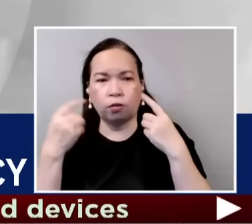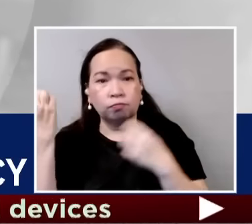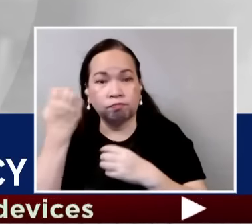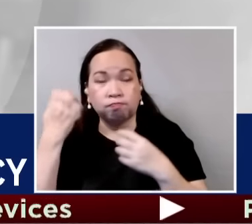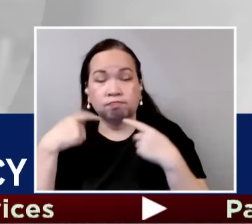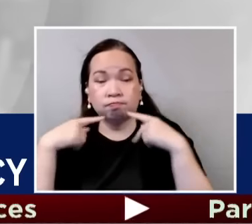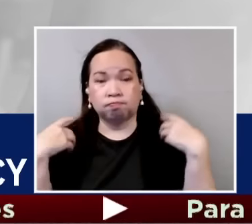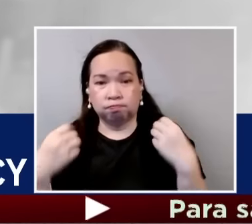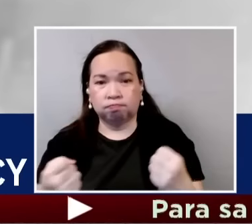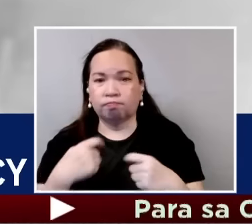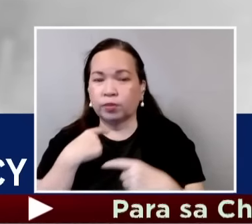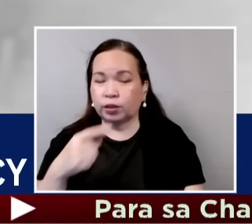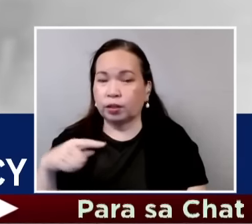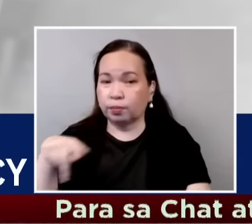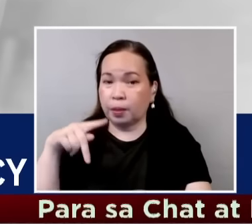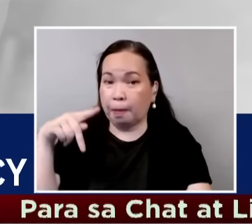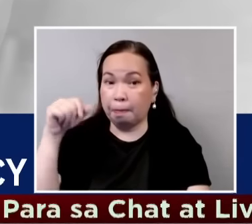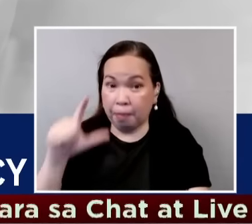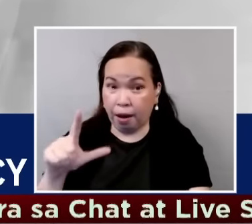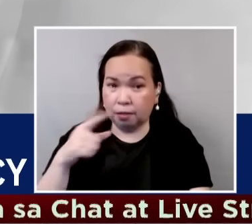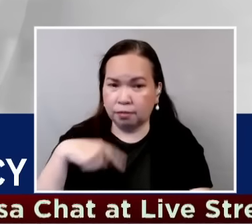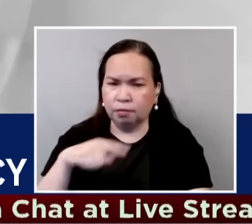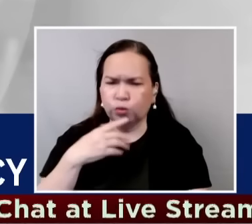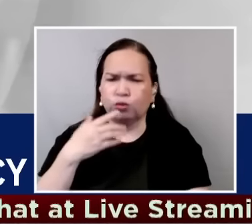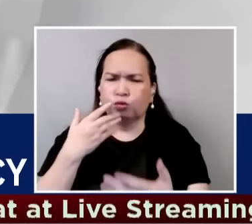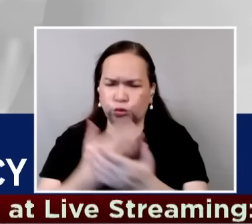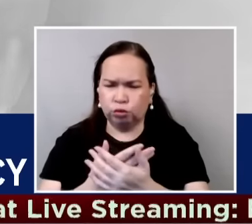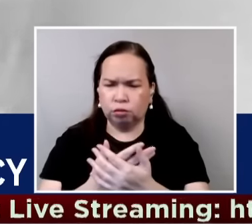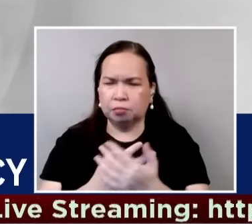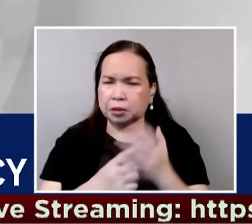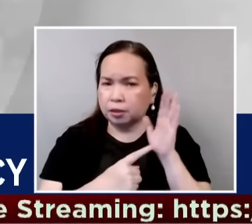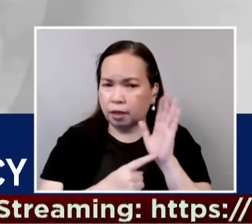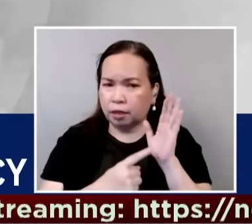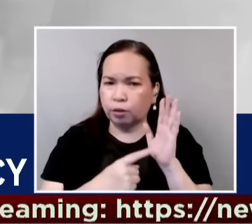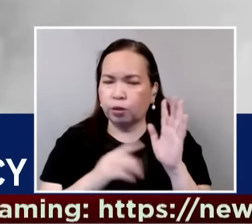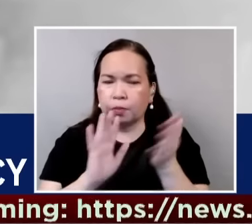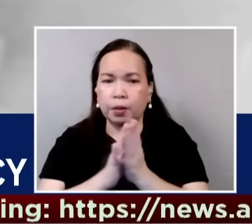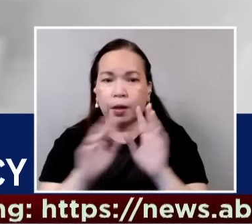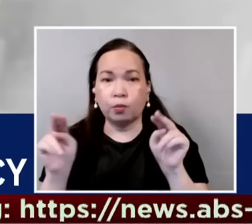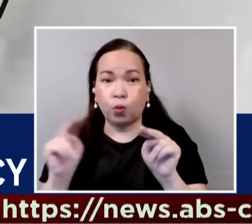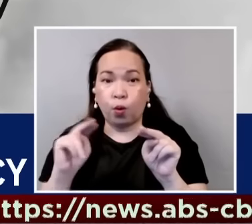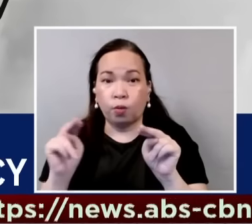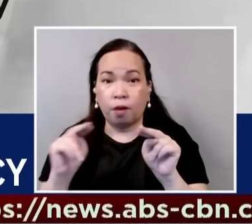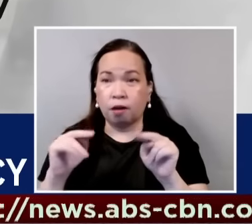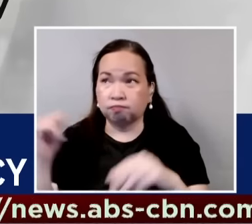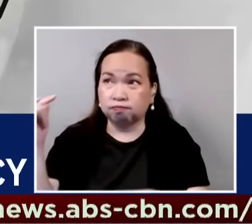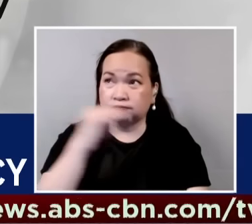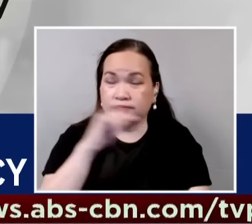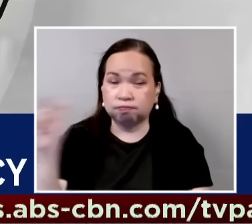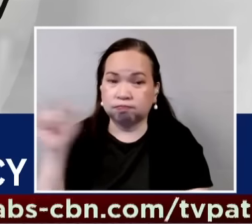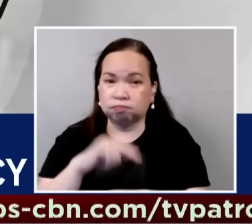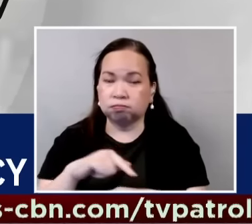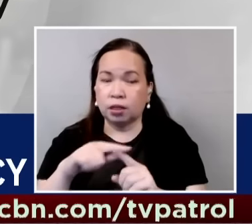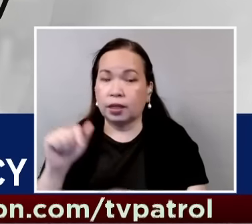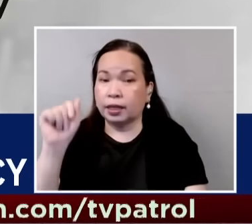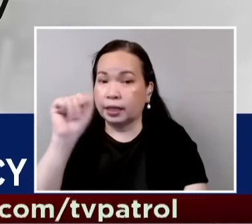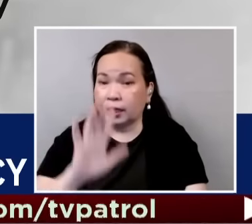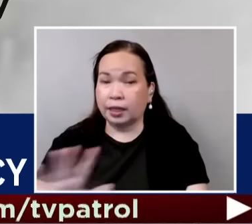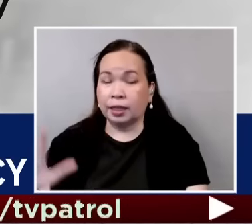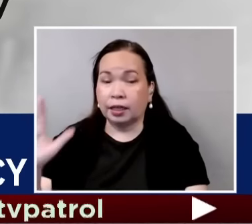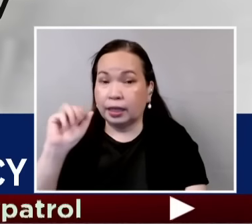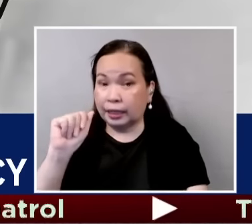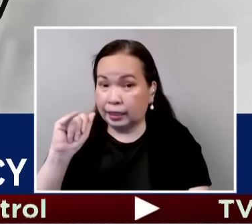itong mahalagang senyales tungo sa normalisasyon ng air travel. Ang AirAsia naman, sinabing bagamat pwede nang hindi mag-face